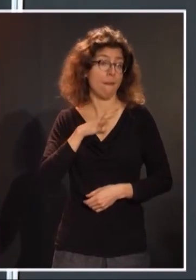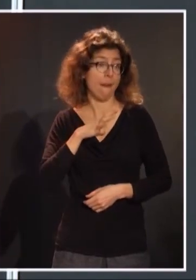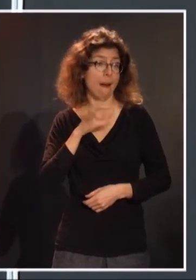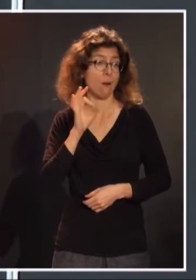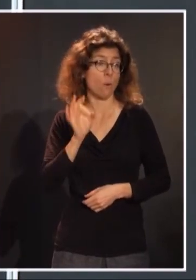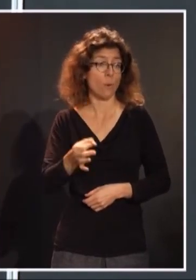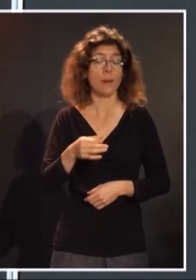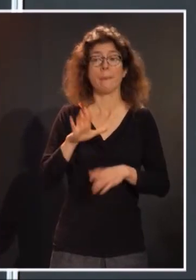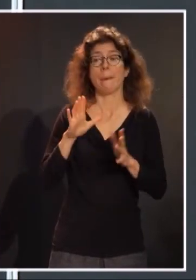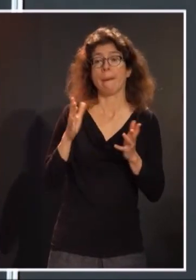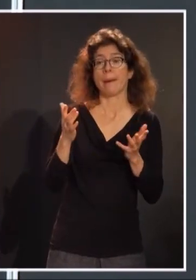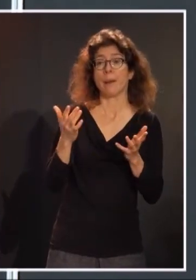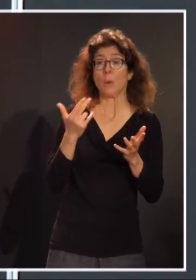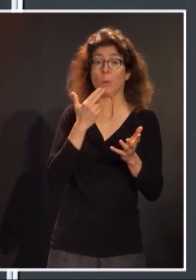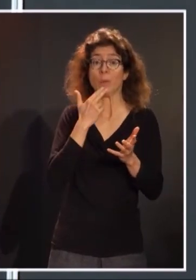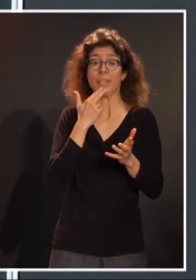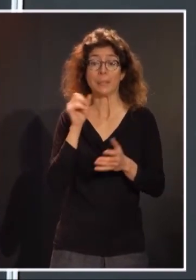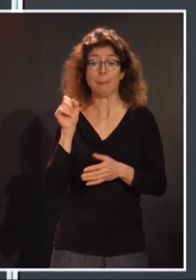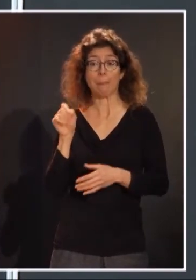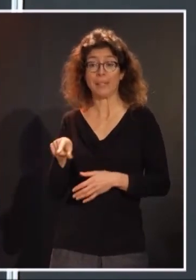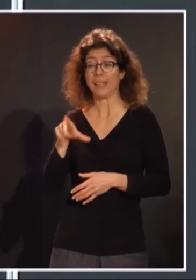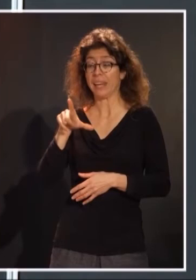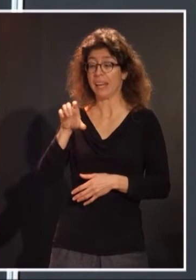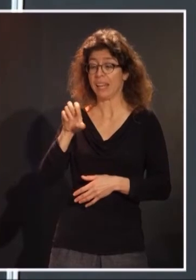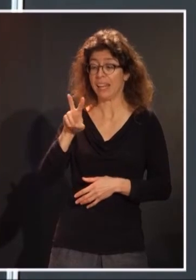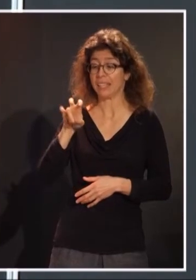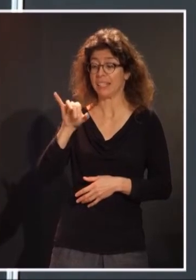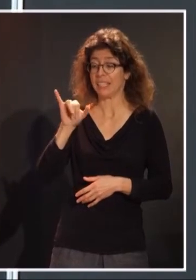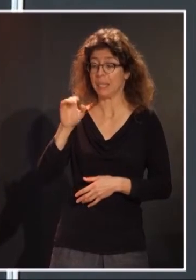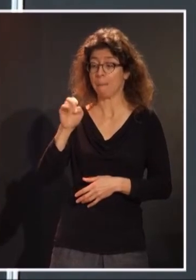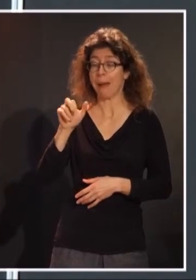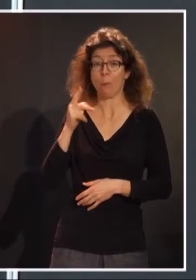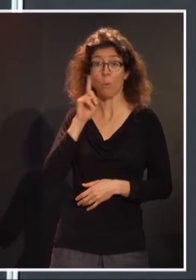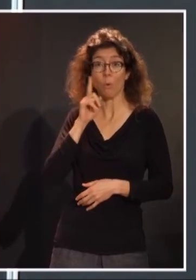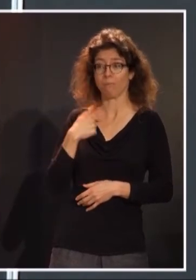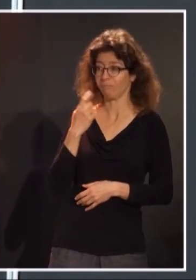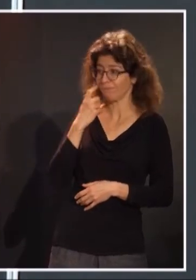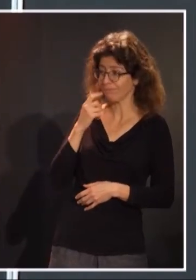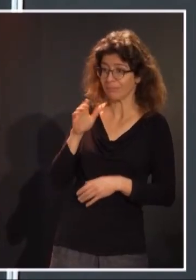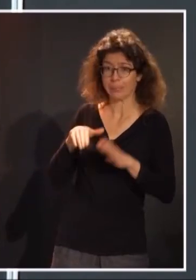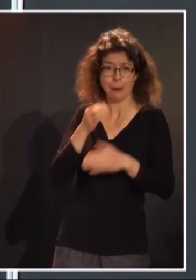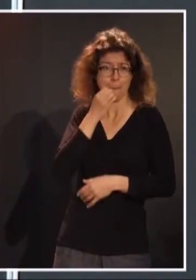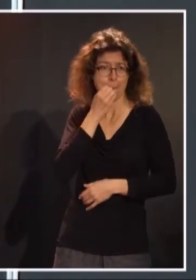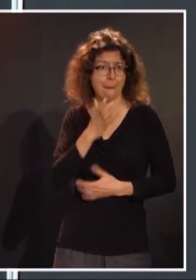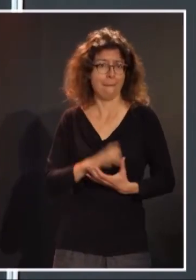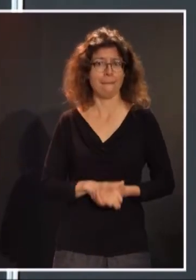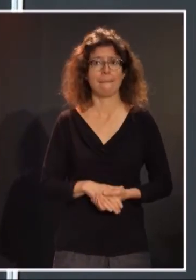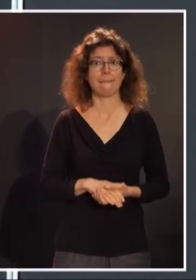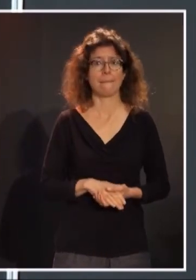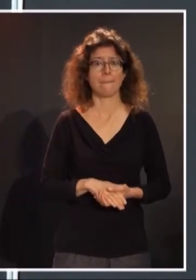Ce qui fait qu'on utilise Lexibar, c'est qu'on a pu constater que ça fonctionne bien et qu'on a pu l'avoir.